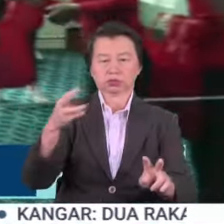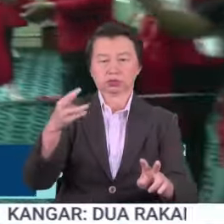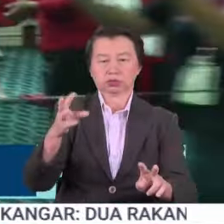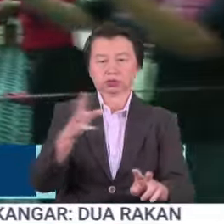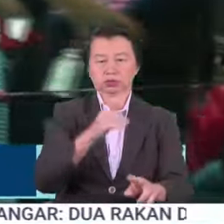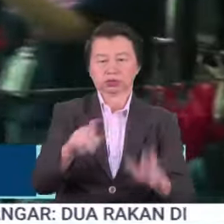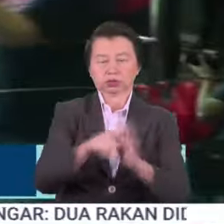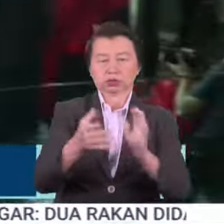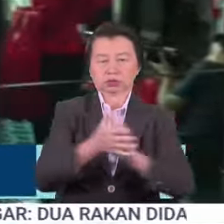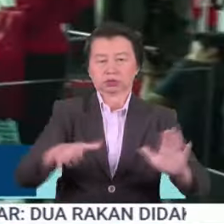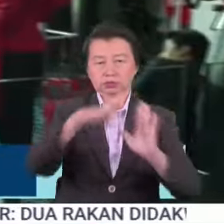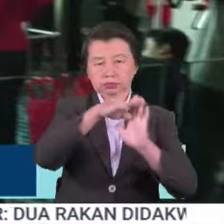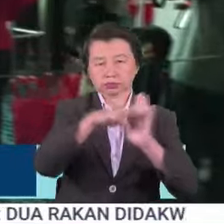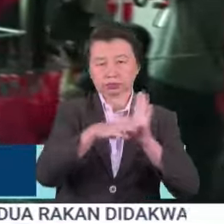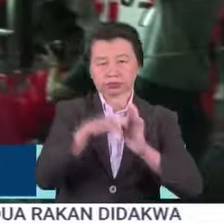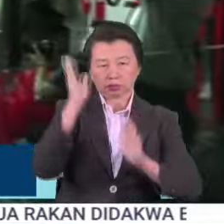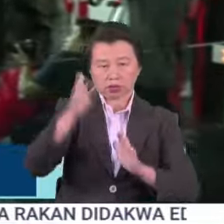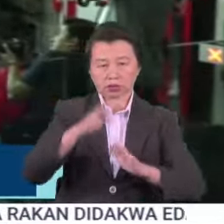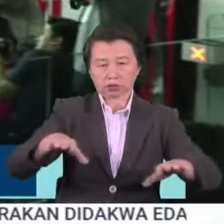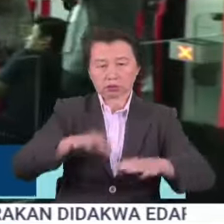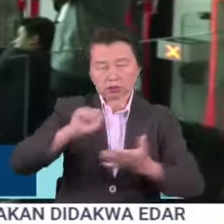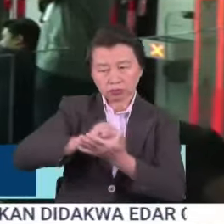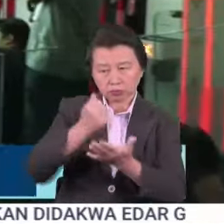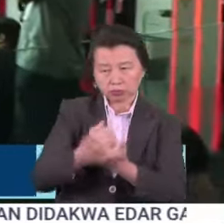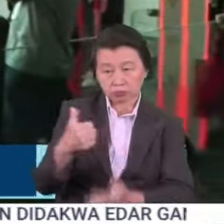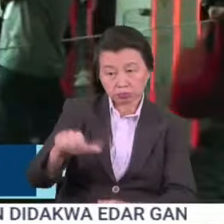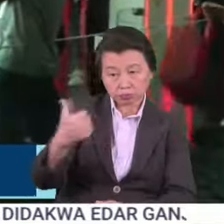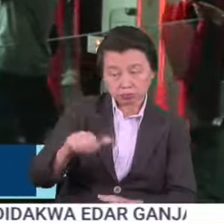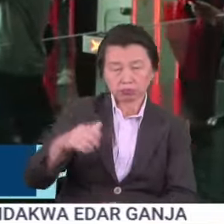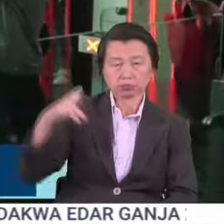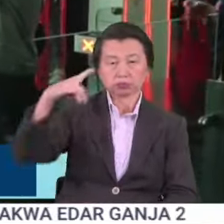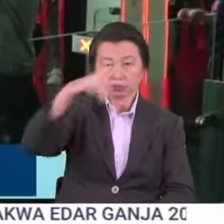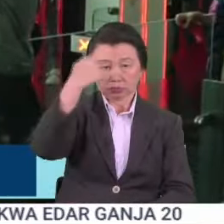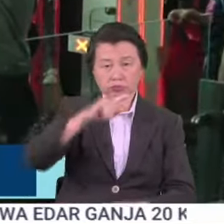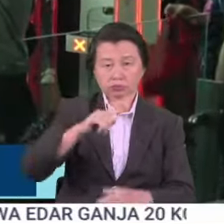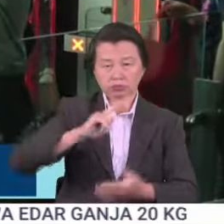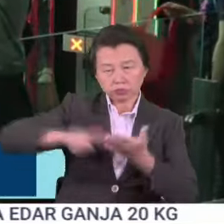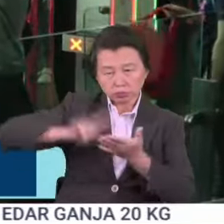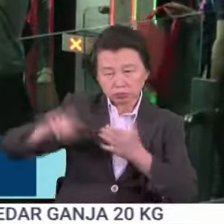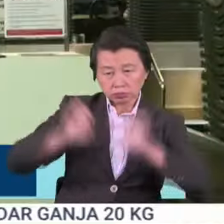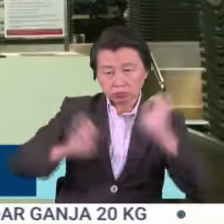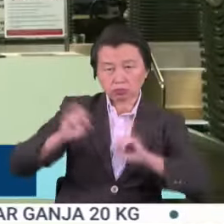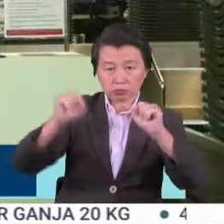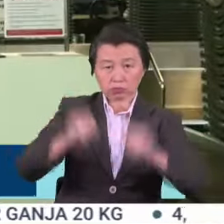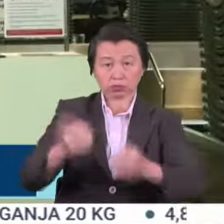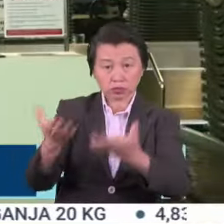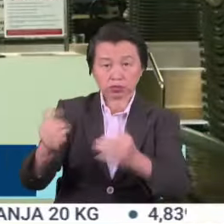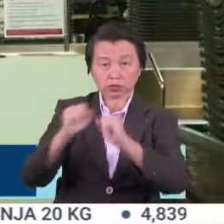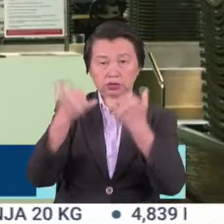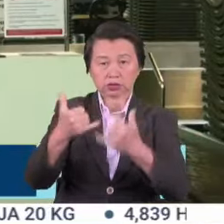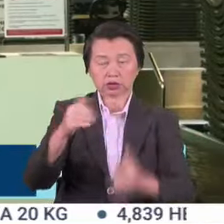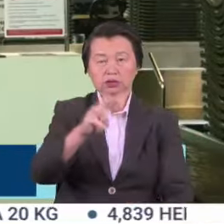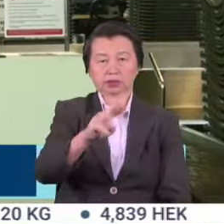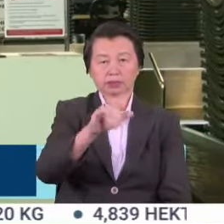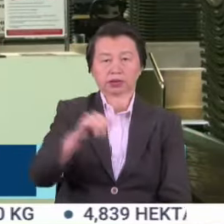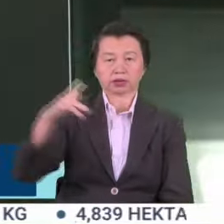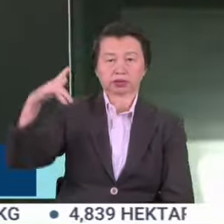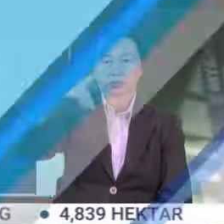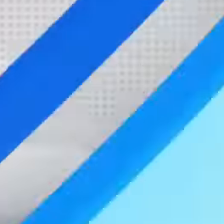Audit keselamatan terperinci akan dijalankan terhadap My Airline bagi menilai semula keupayaan syarikat penerbangan itu.